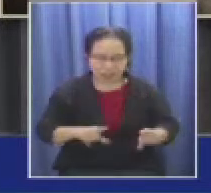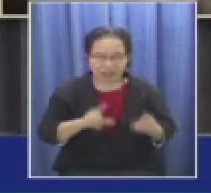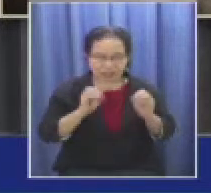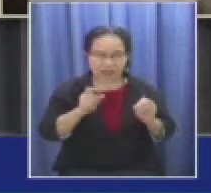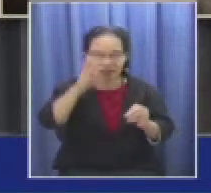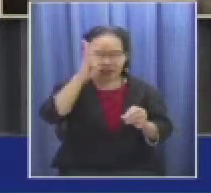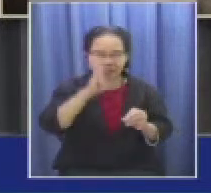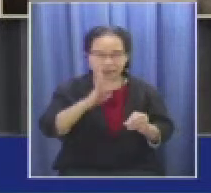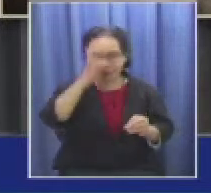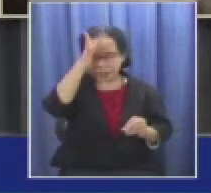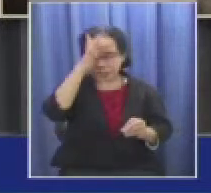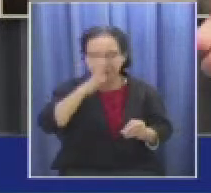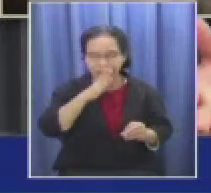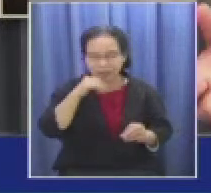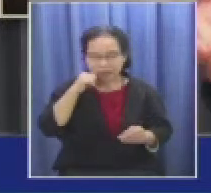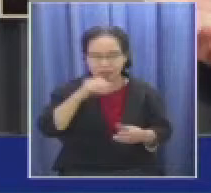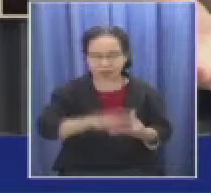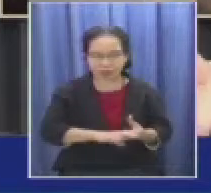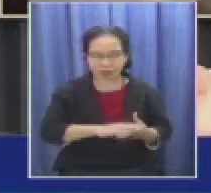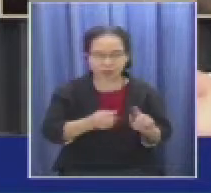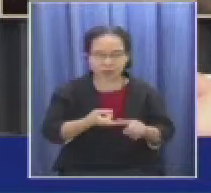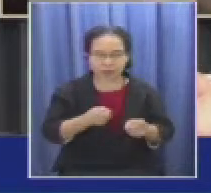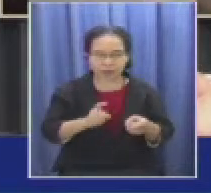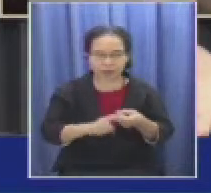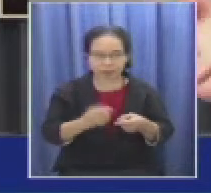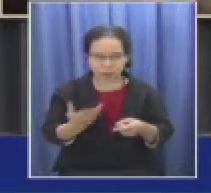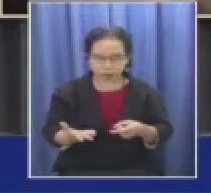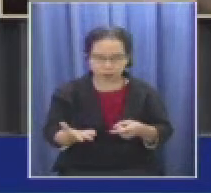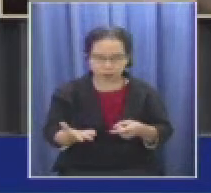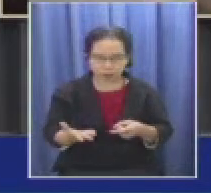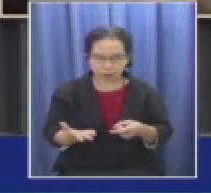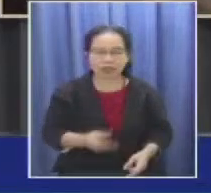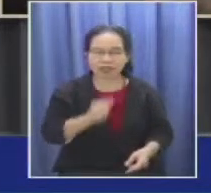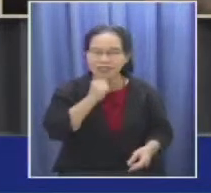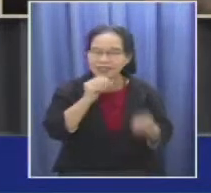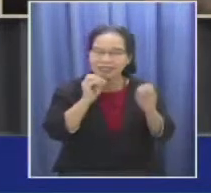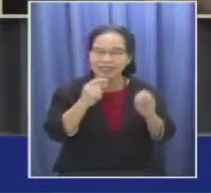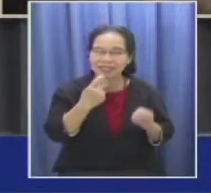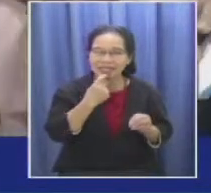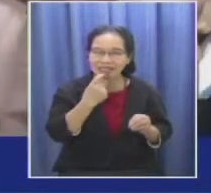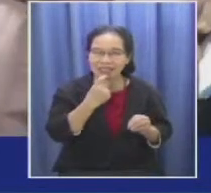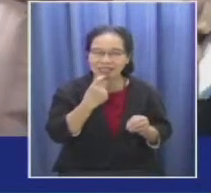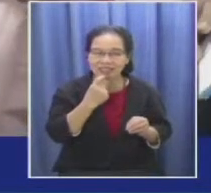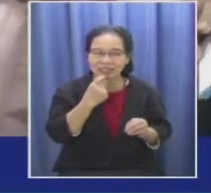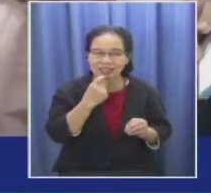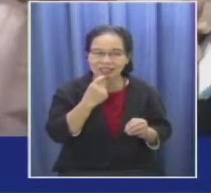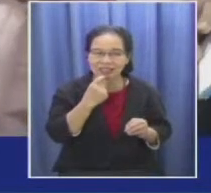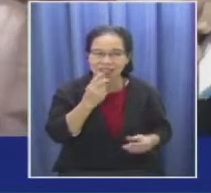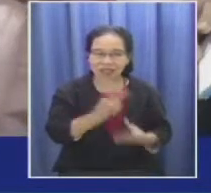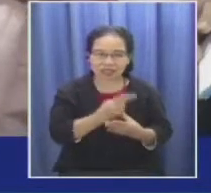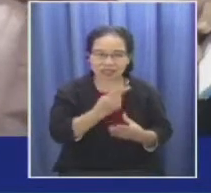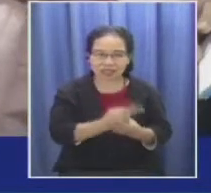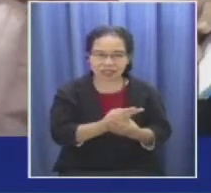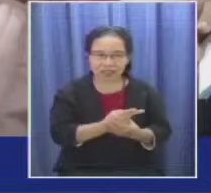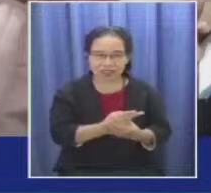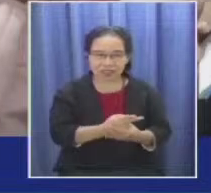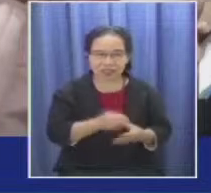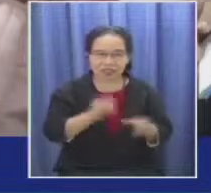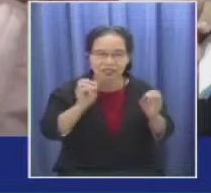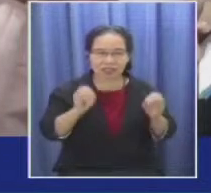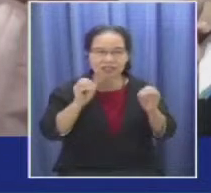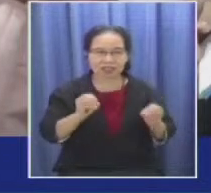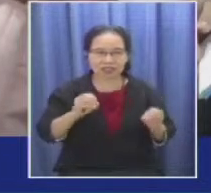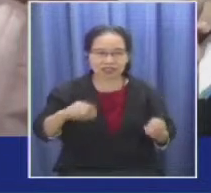tetremano. Ye ne de ontene Yakob pese wo kyerɛkyerɛ yɛn. Onipa wa mu ntume nkyerɛkyerɛ wo ho se de nokra